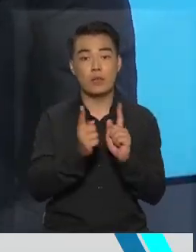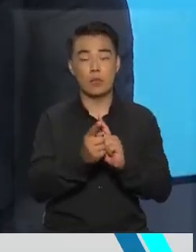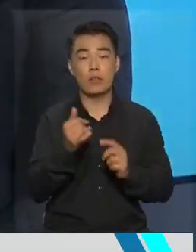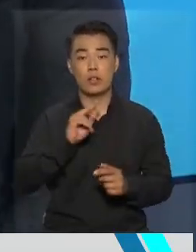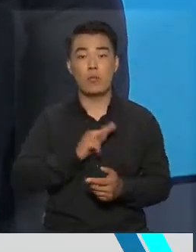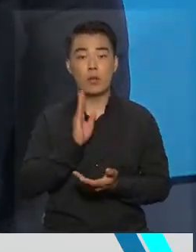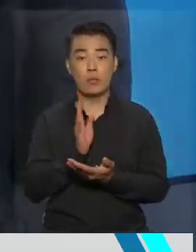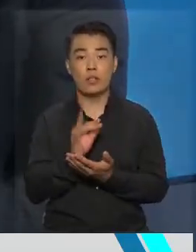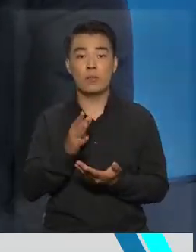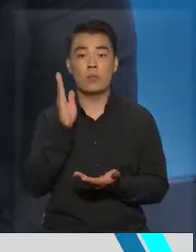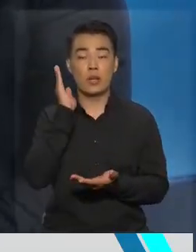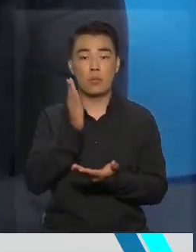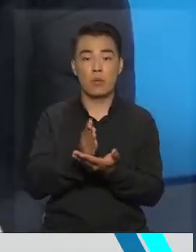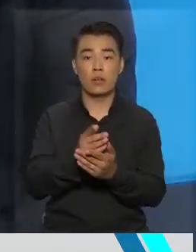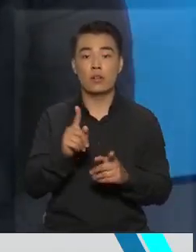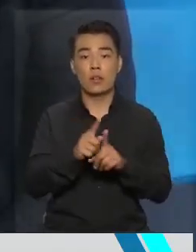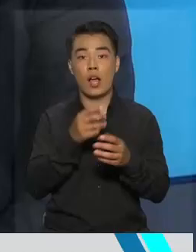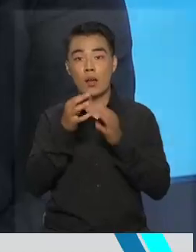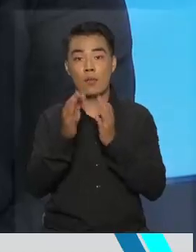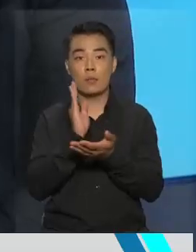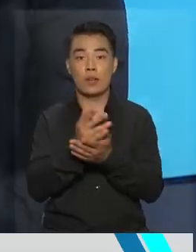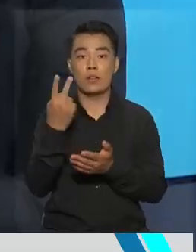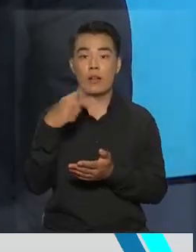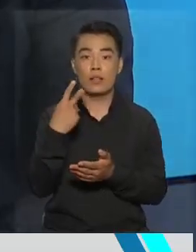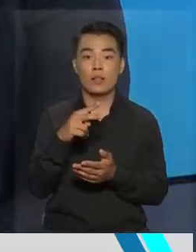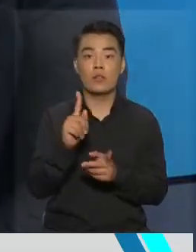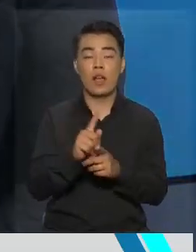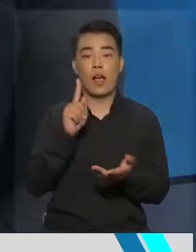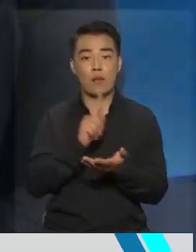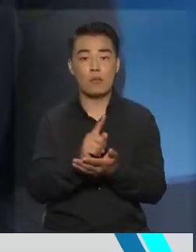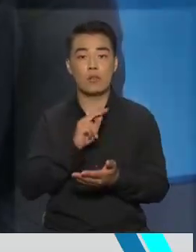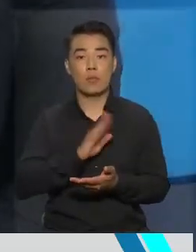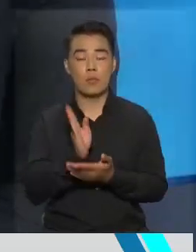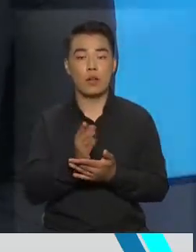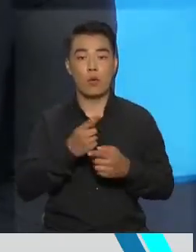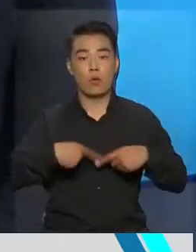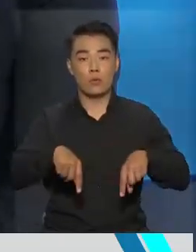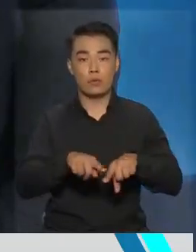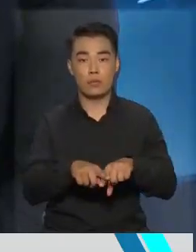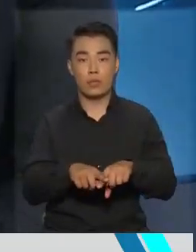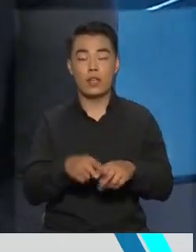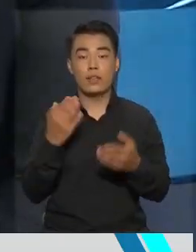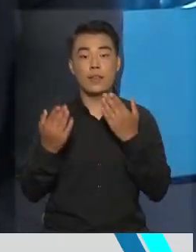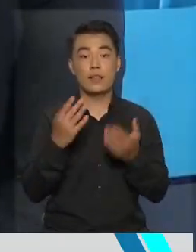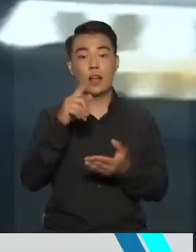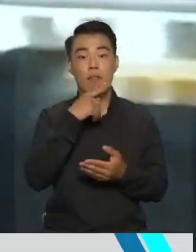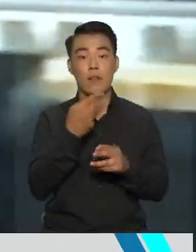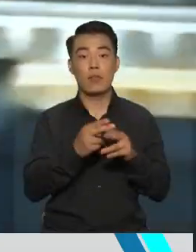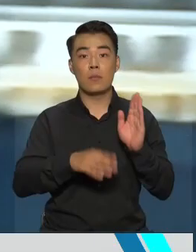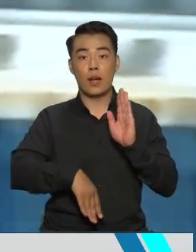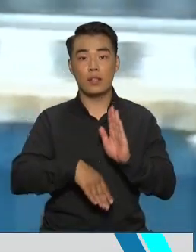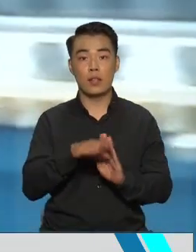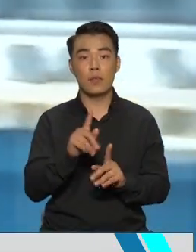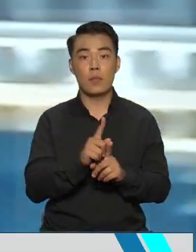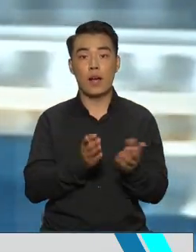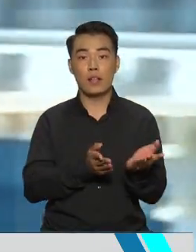напрямую согласуются с теми потребностями, которые существуют в обществе. Если говорить о модернизации